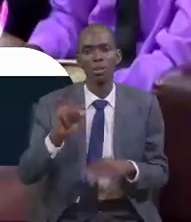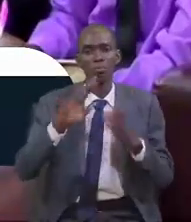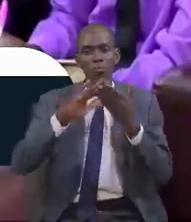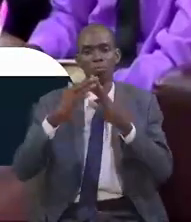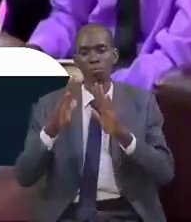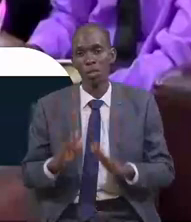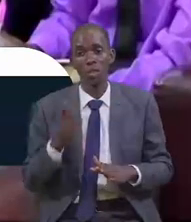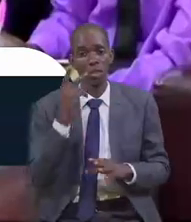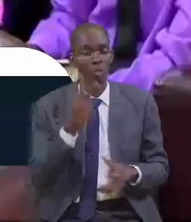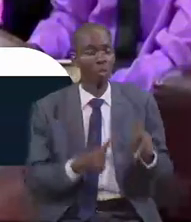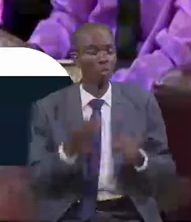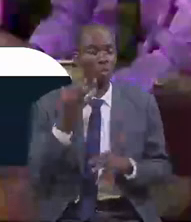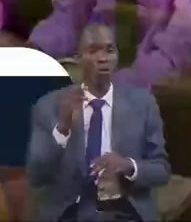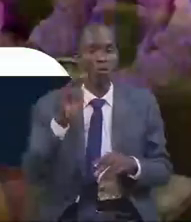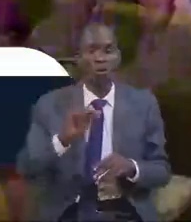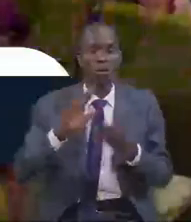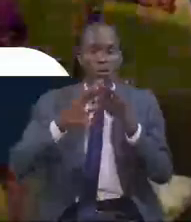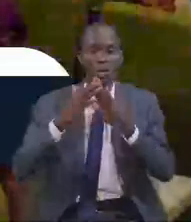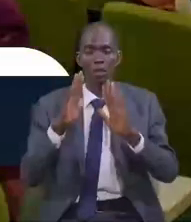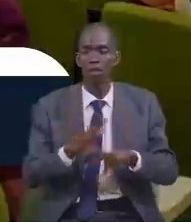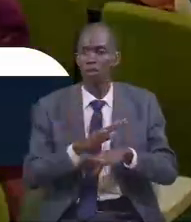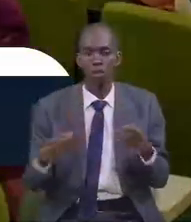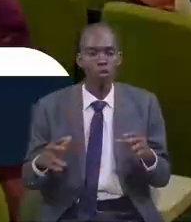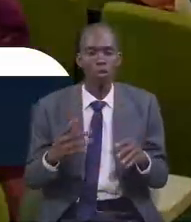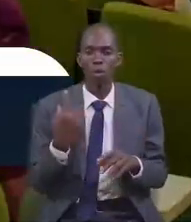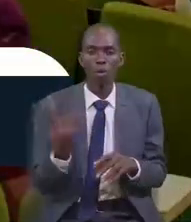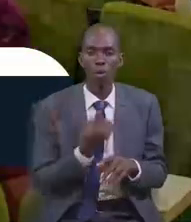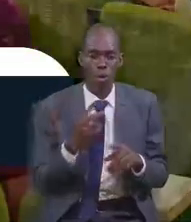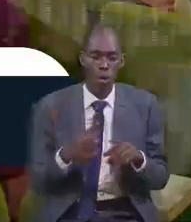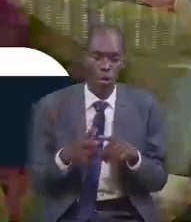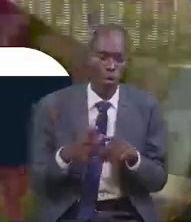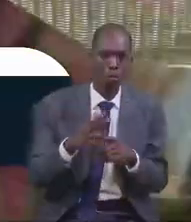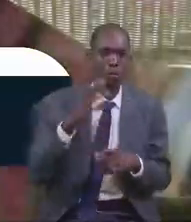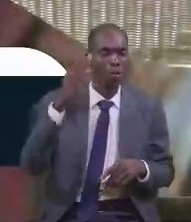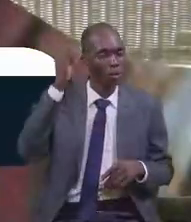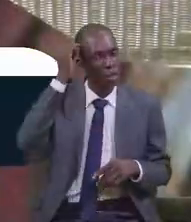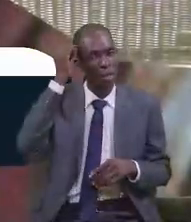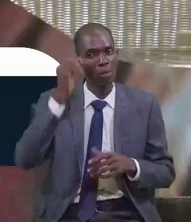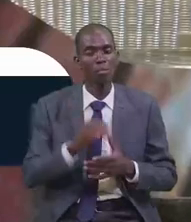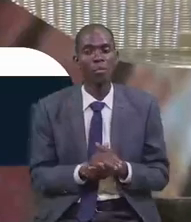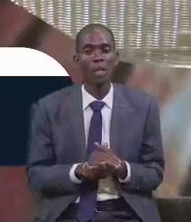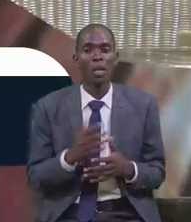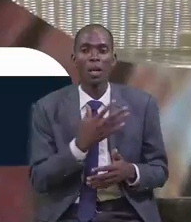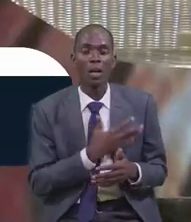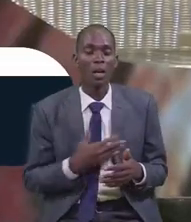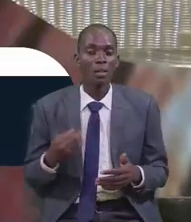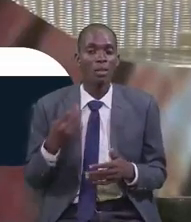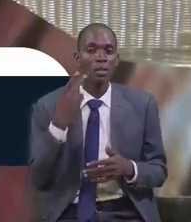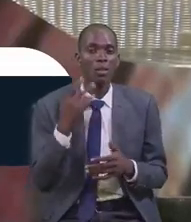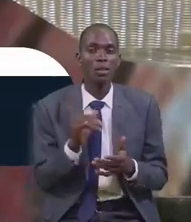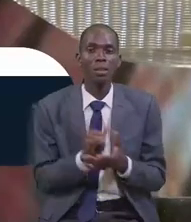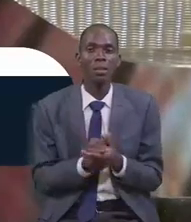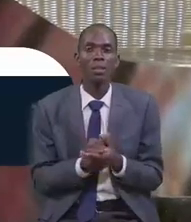leurs cheveux en friche et ne coupent pas leurs cheveux. Ils disent que ils sont des naziréens ils vont